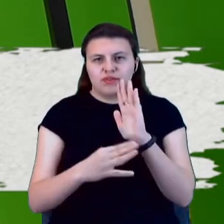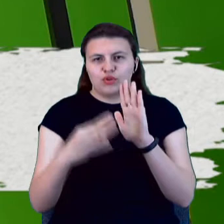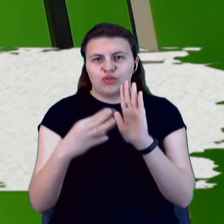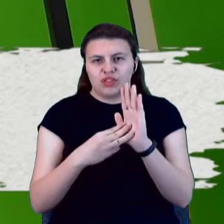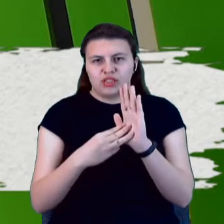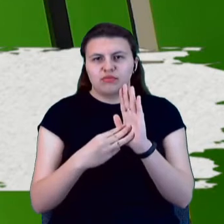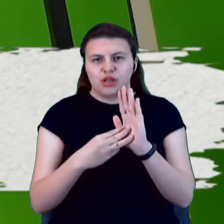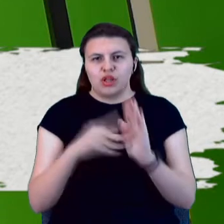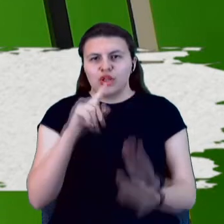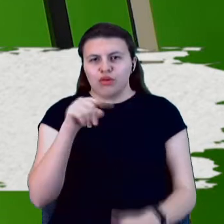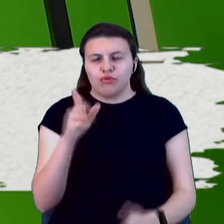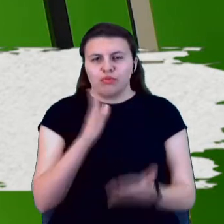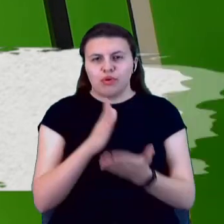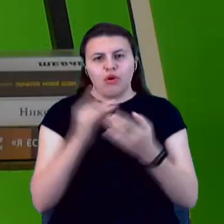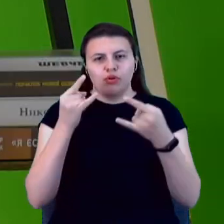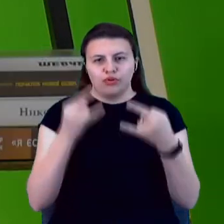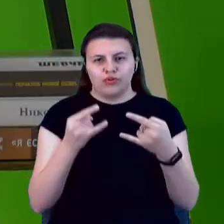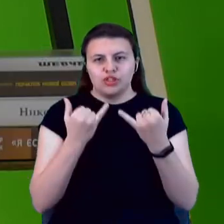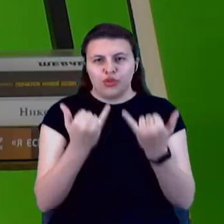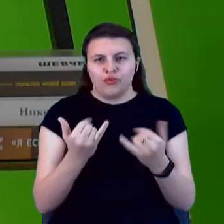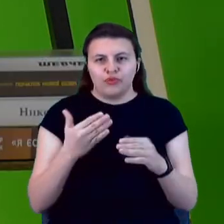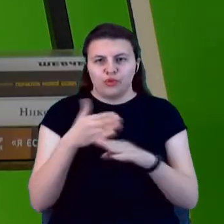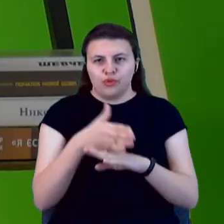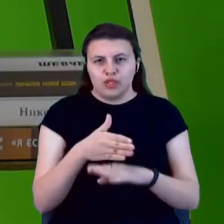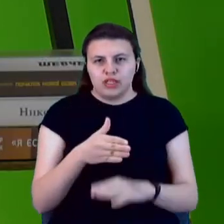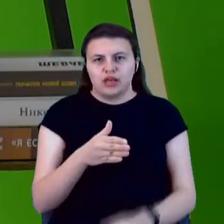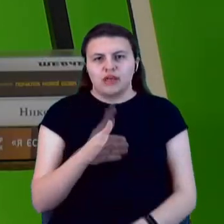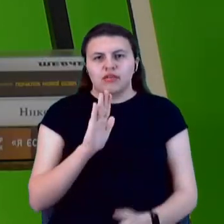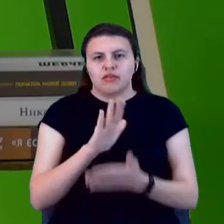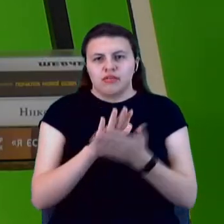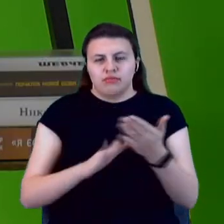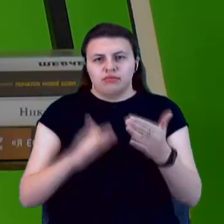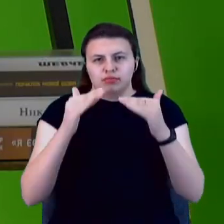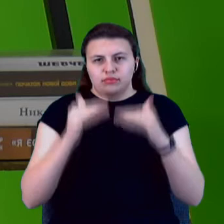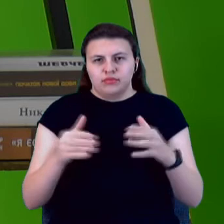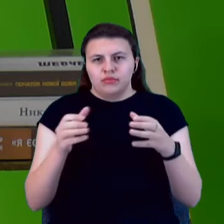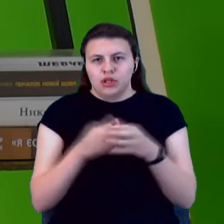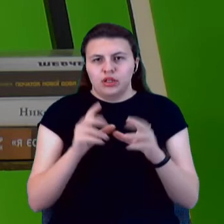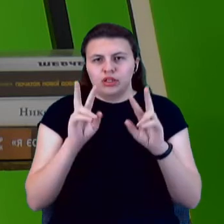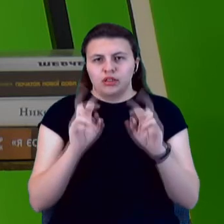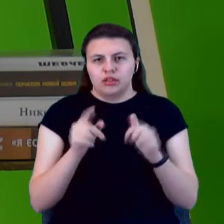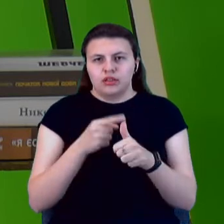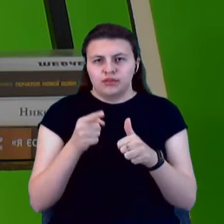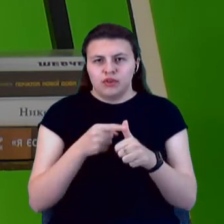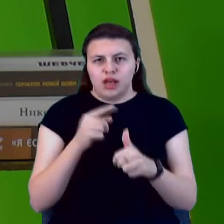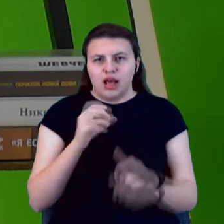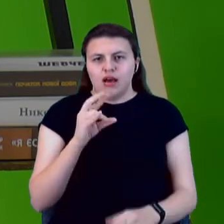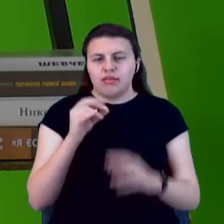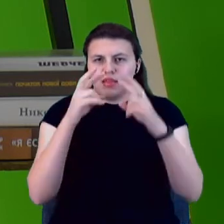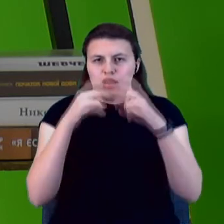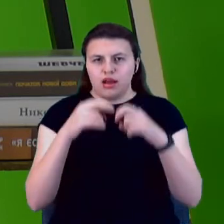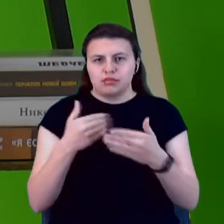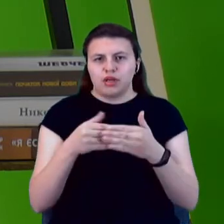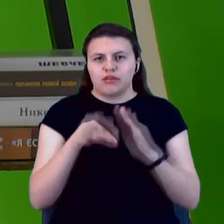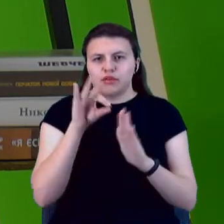050-210-08-98, номер прямого ефіру. Шановні гості, рухаємось в бік нашого наступного блоку. Він називається «Аналіз передвиборчих програм», і